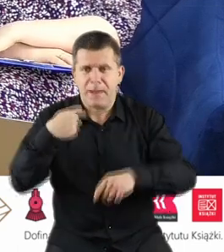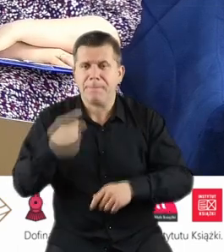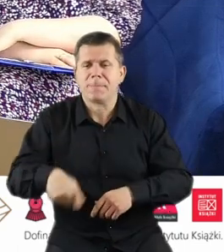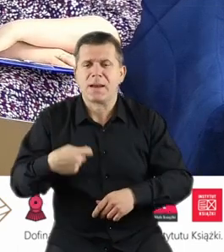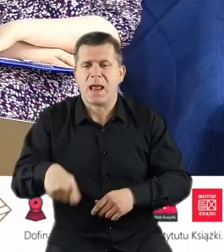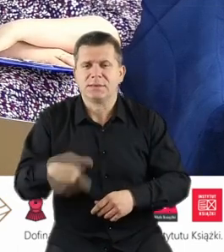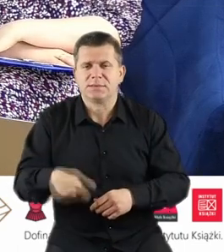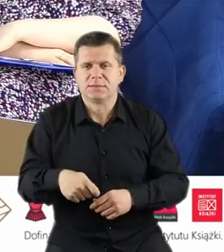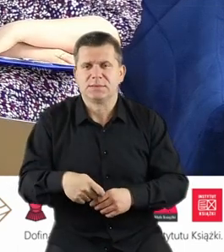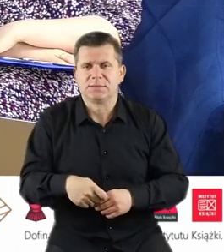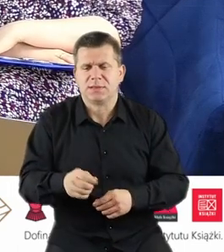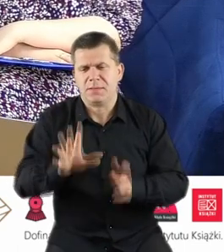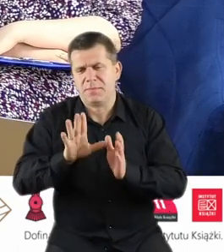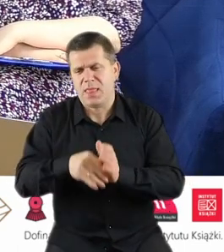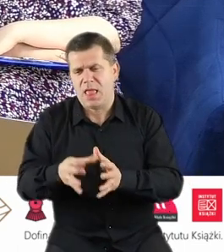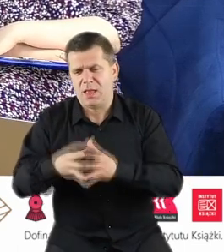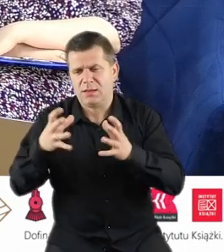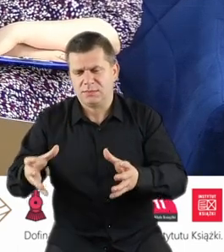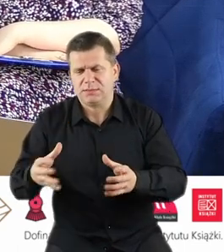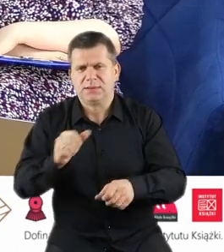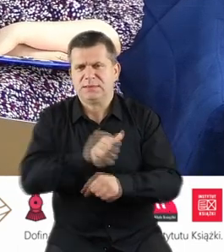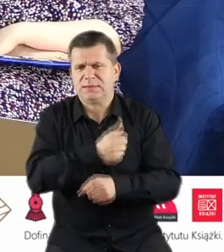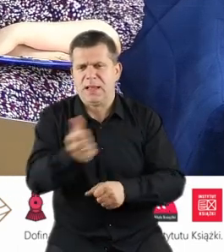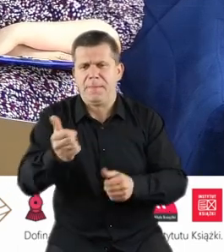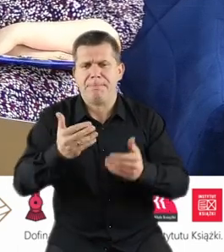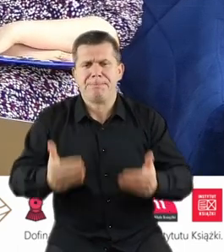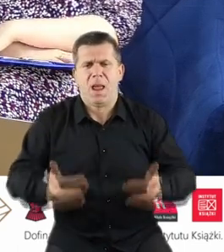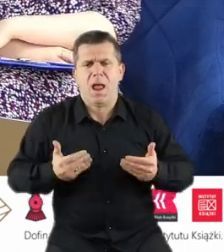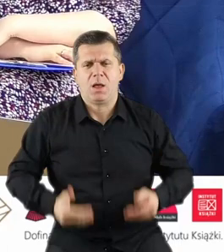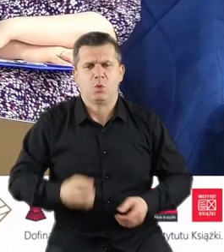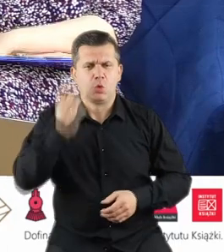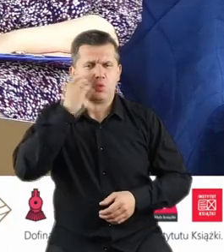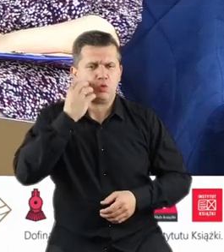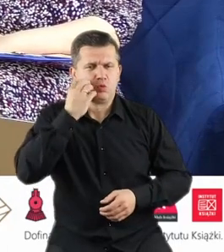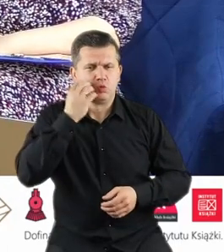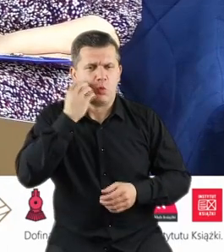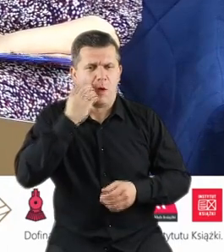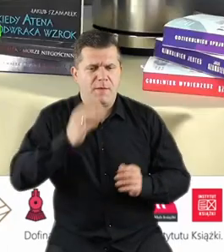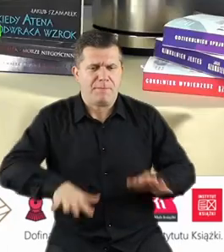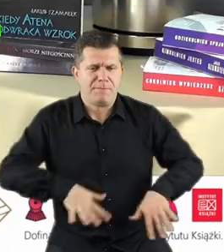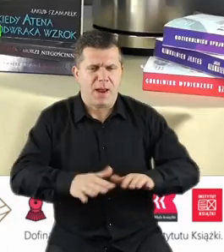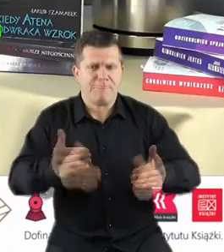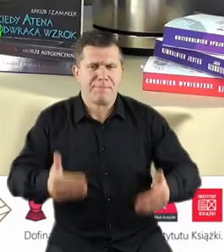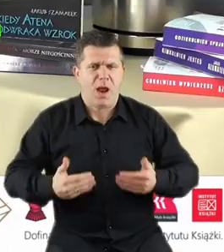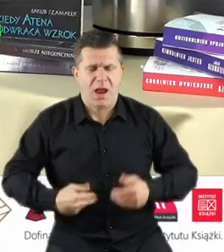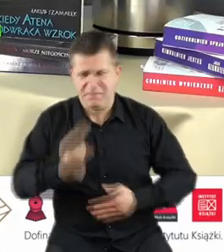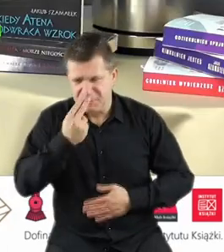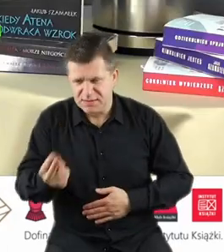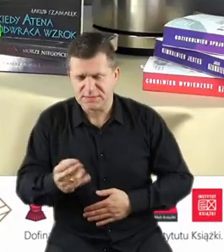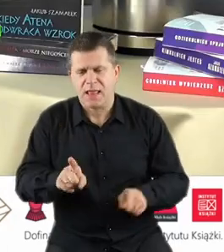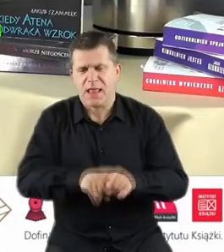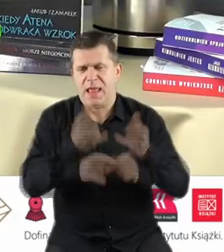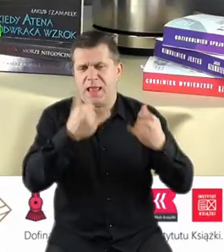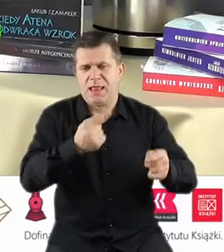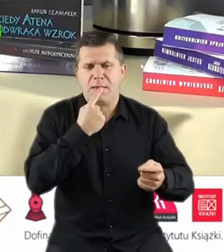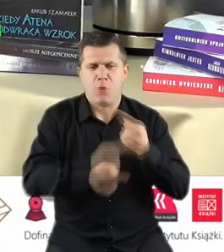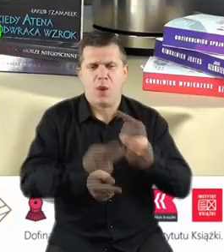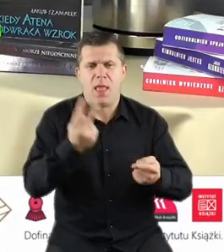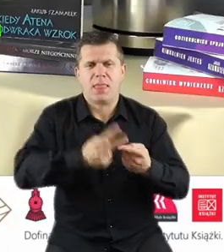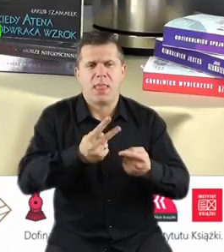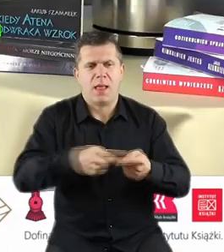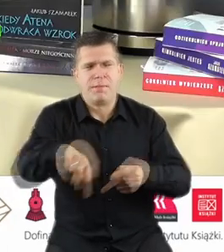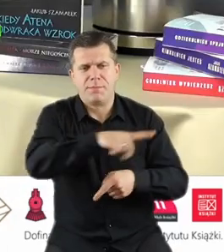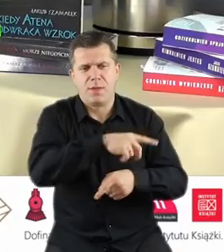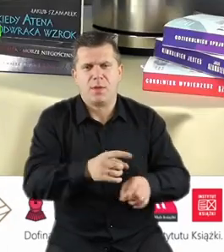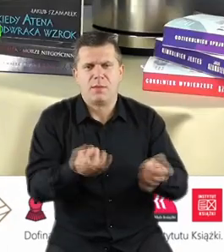chwili niedużego miasta w samych slipkach w różowym baseniku No właśnie, pod tak, domem. tak. Albo był też inny polityk, który w telewizji biegał po pieluchach